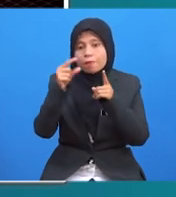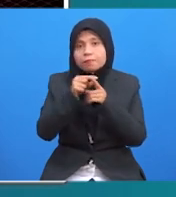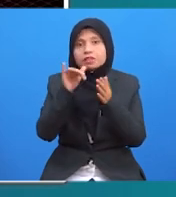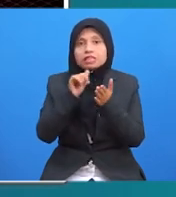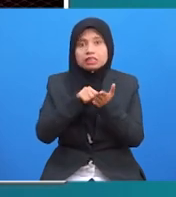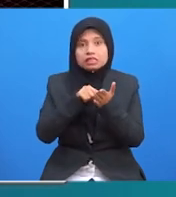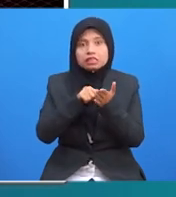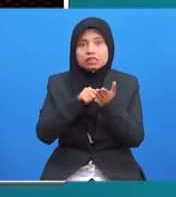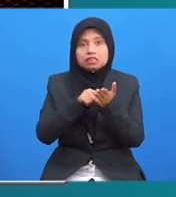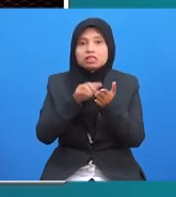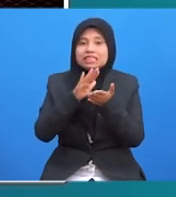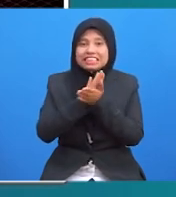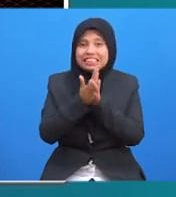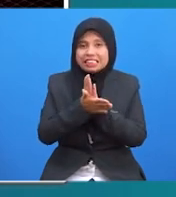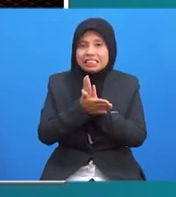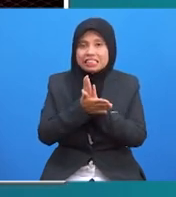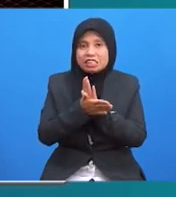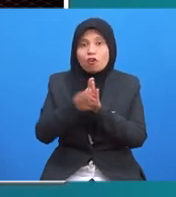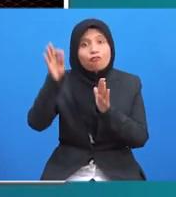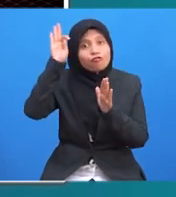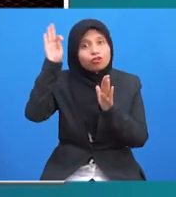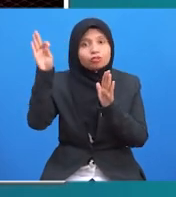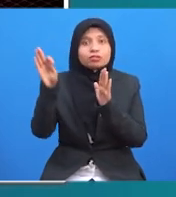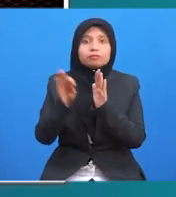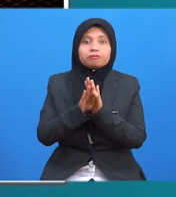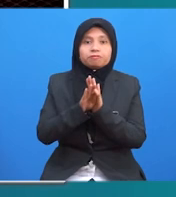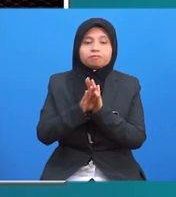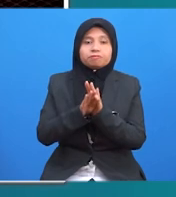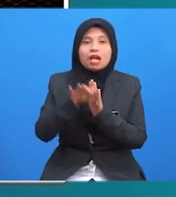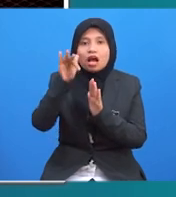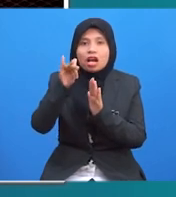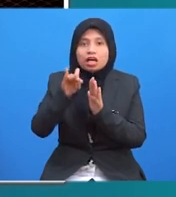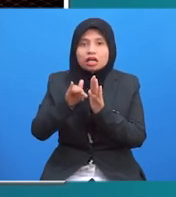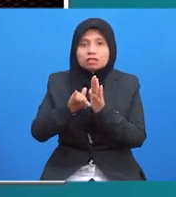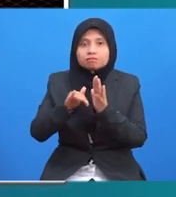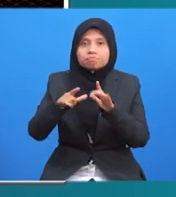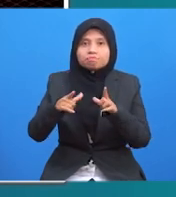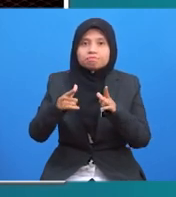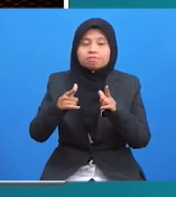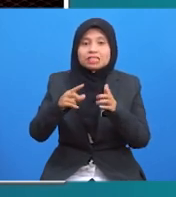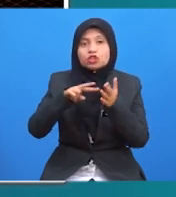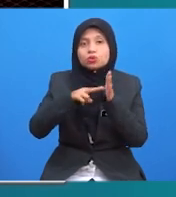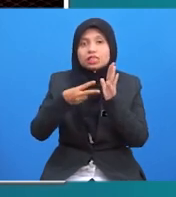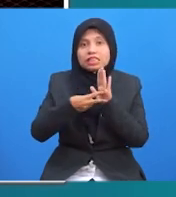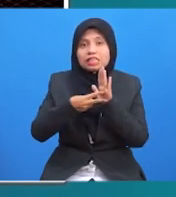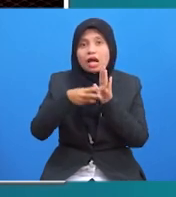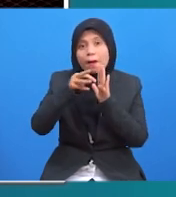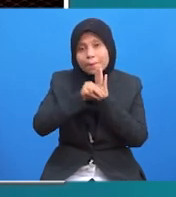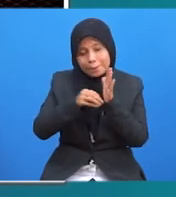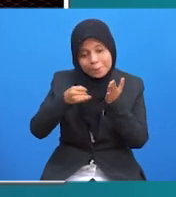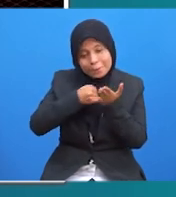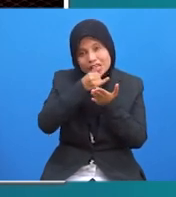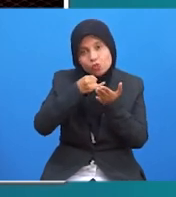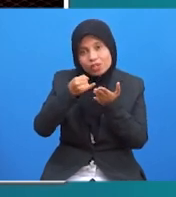ini, maka wujudlah perkataan fotografi yang dari istilahnya bermaksud melukis